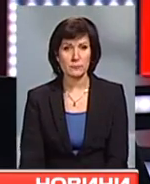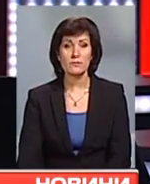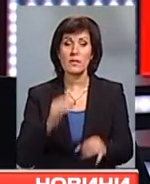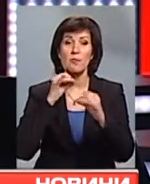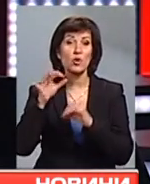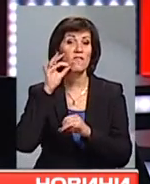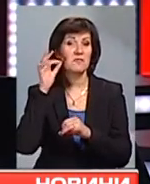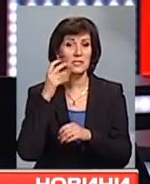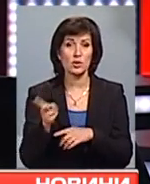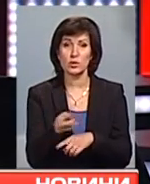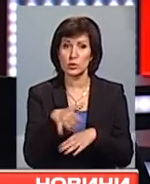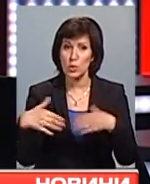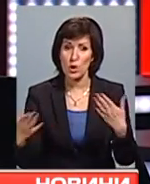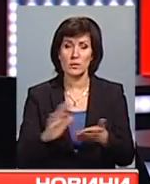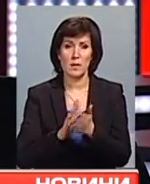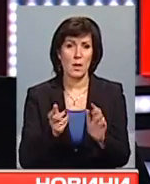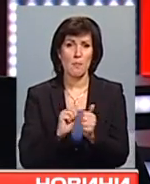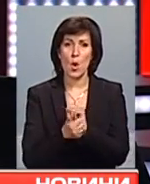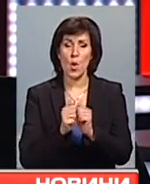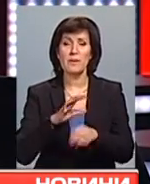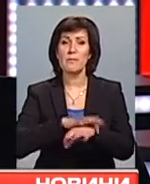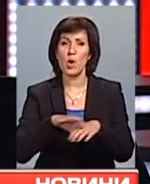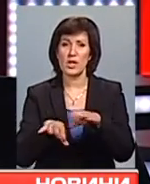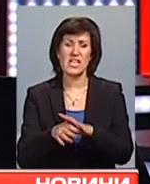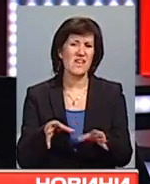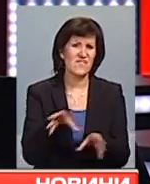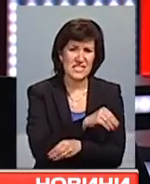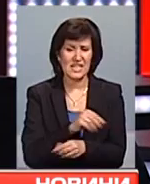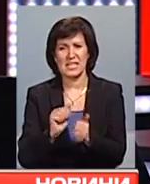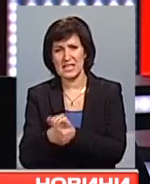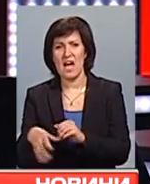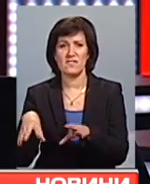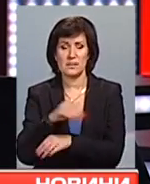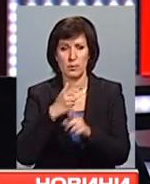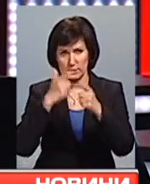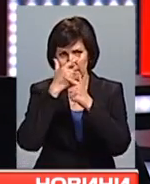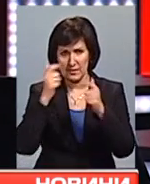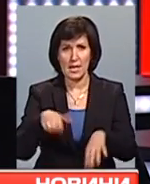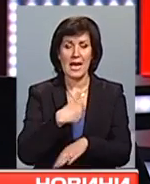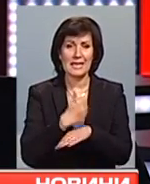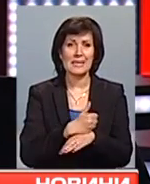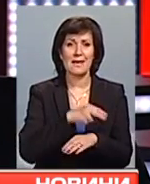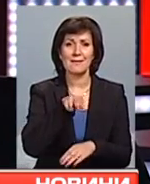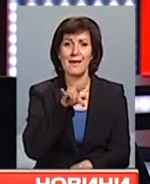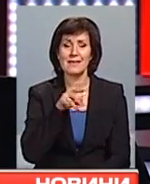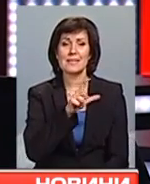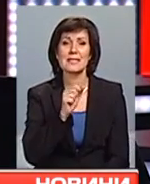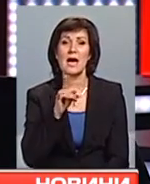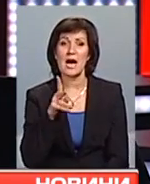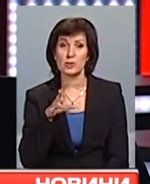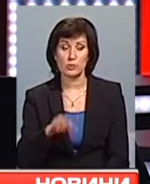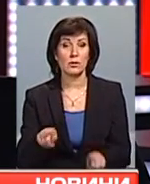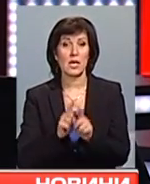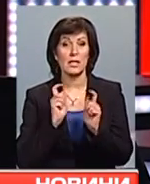На переговорах Мінської сторони домовилися про обмін полоненими в форматі «всі на всіх». Про це заявив лідер самопроголошений ДНР Олександр Захарченко. Підтвердила